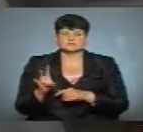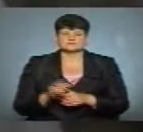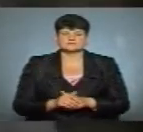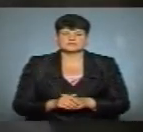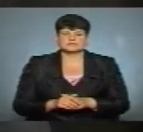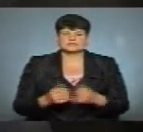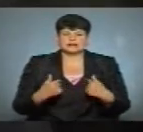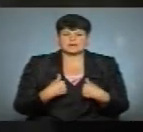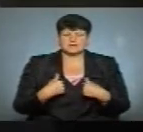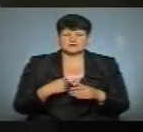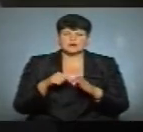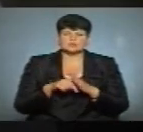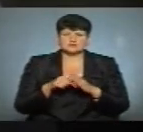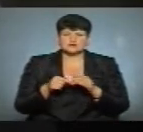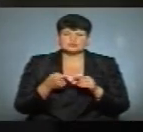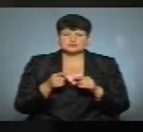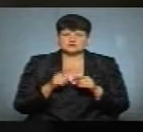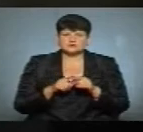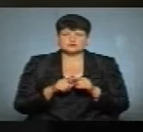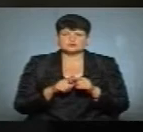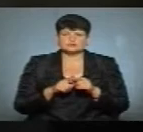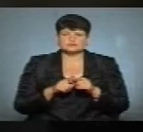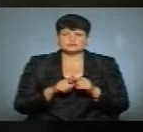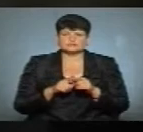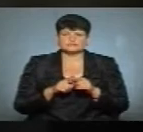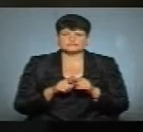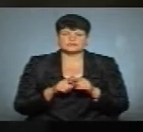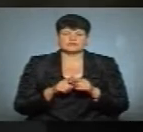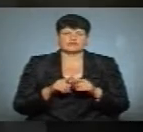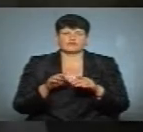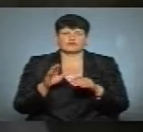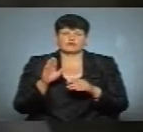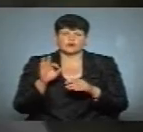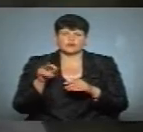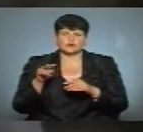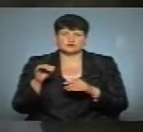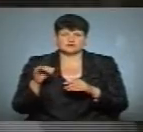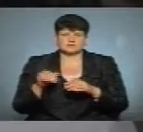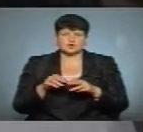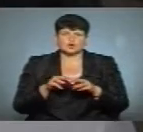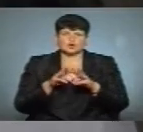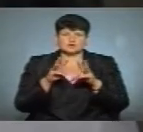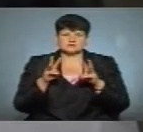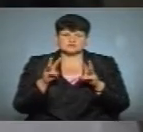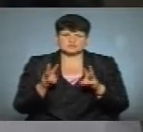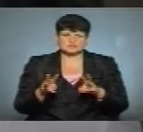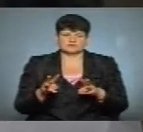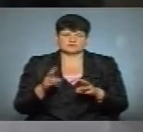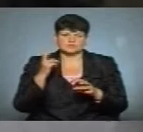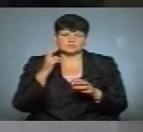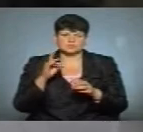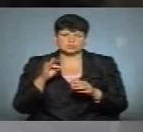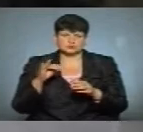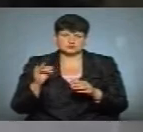Для мене означає це свято, що святий князь Володимир освятив в Русі, став світильником для нас. Сьогодні я прийшов до